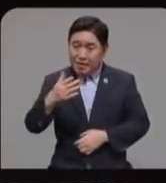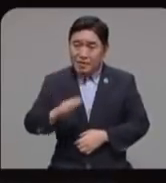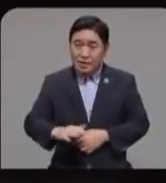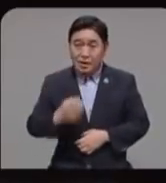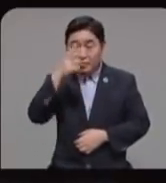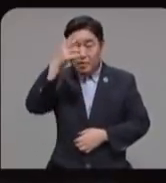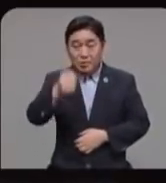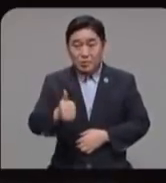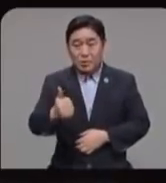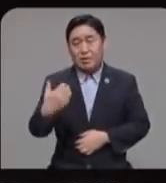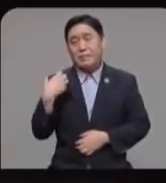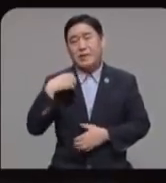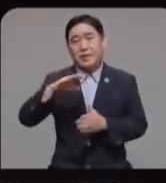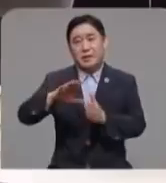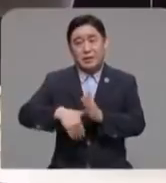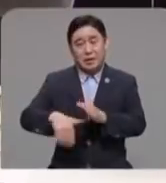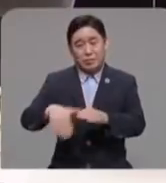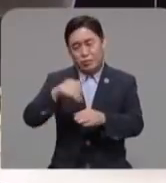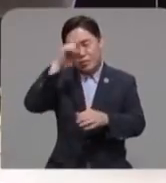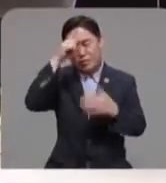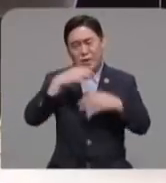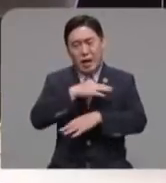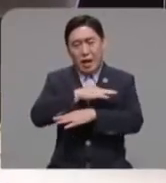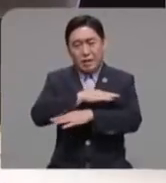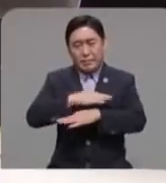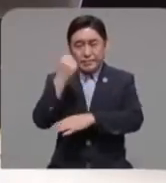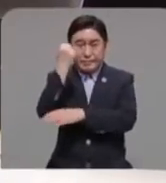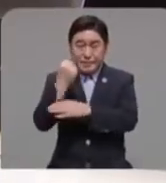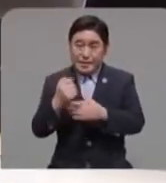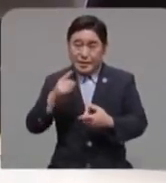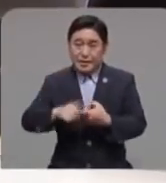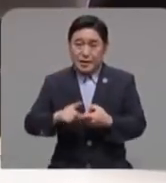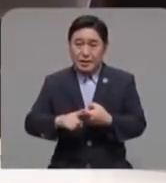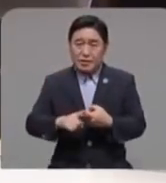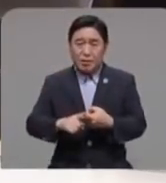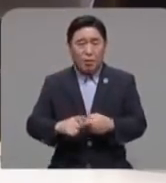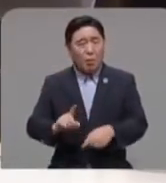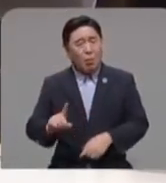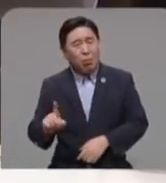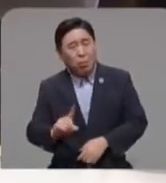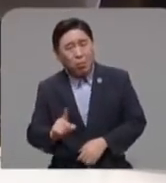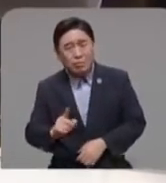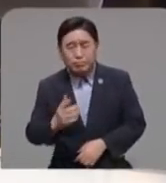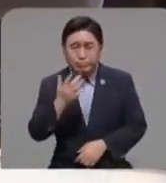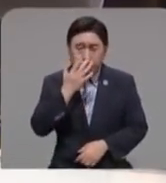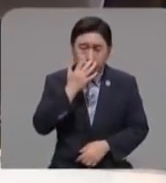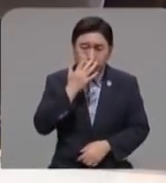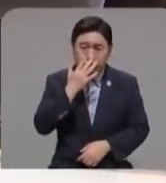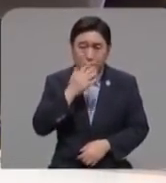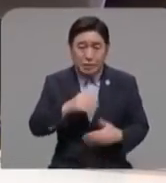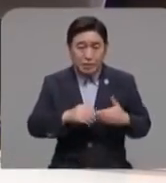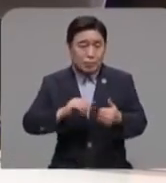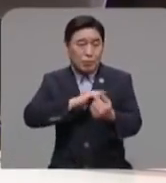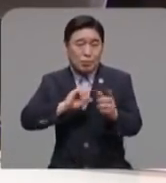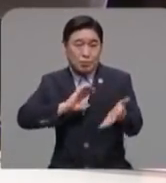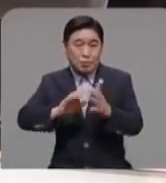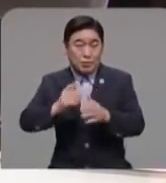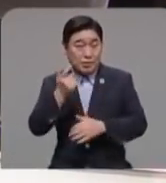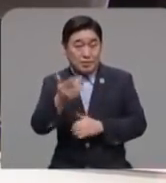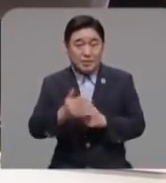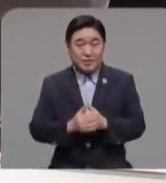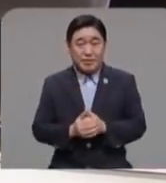아니 검찰총장으로 계실 때 문재인 정권의 부패 카르텔에 대해서 뭘 하셨는지 제가 모르겠습니다. 좀 이따 주도권 토론 때 네.